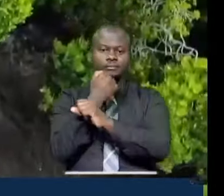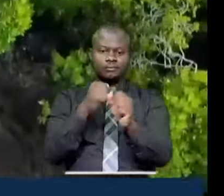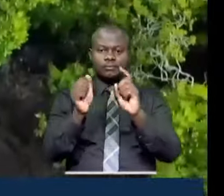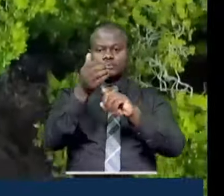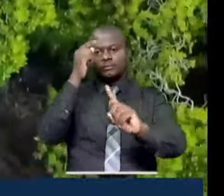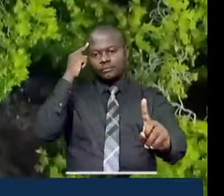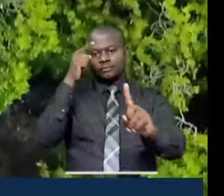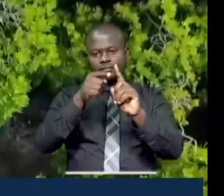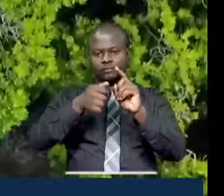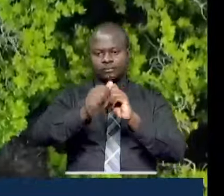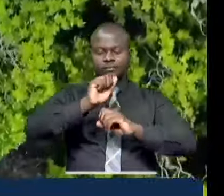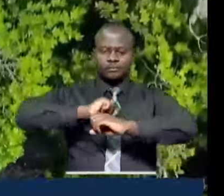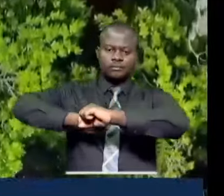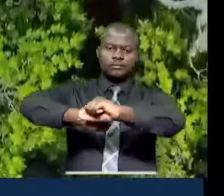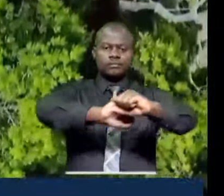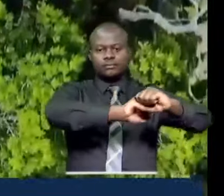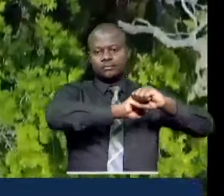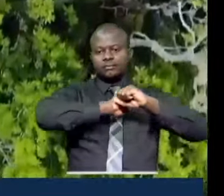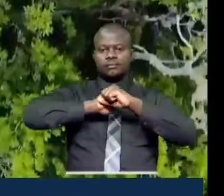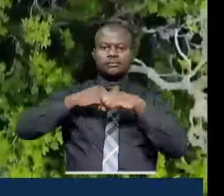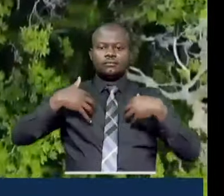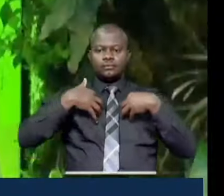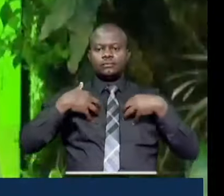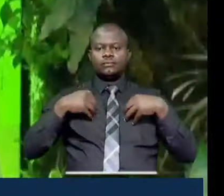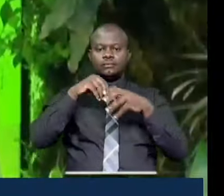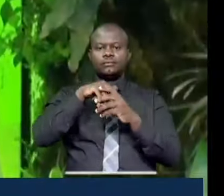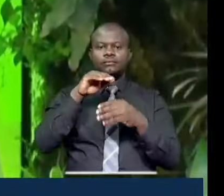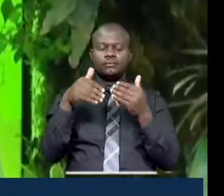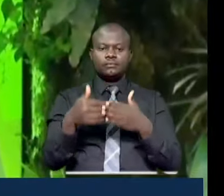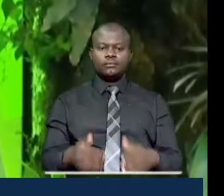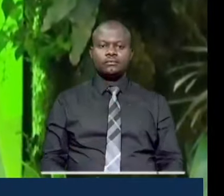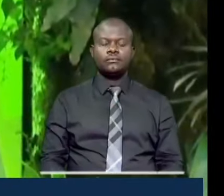ku ntego zo kurengera ibinyabuzima biyiriho